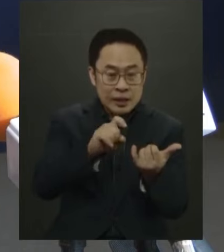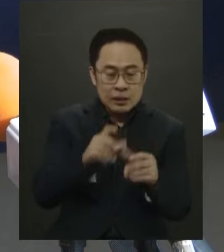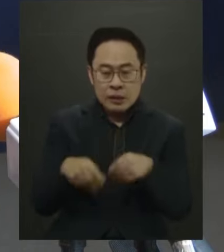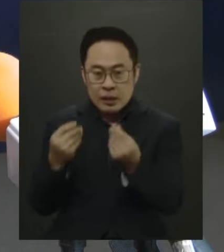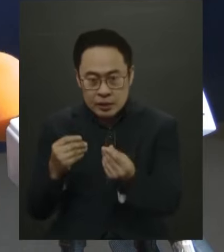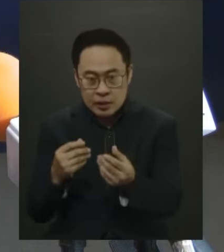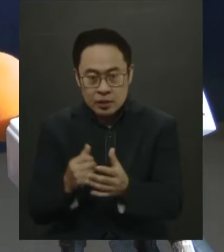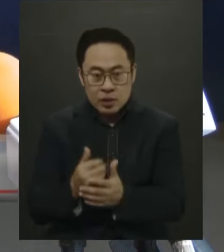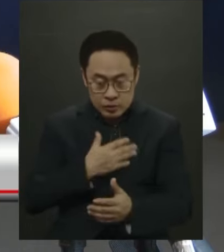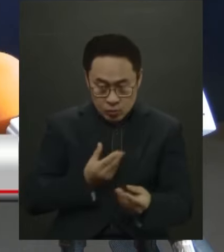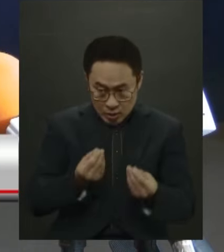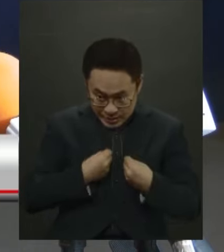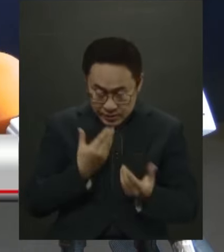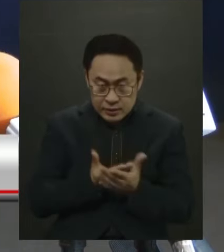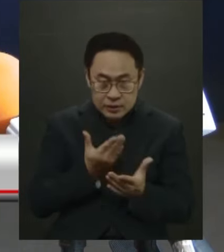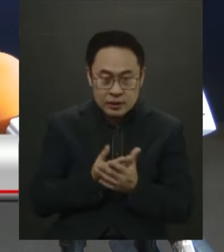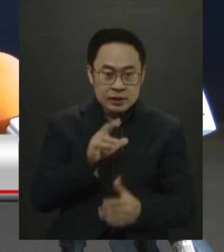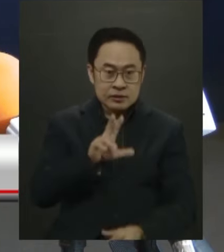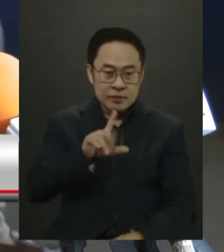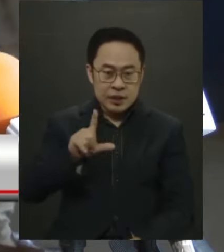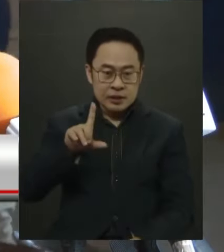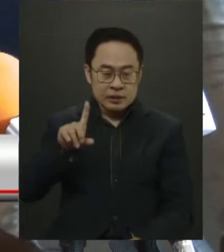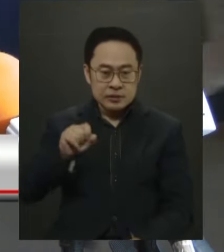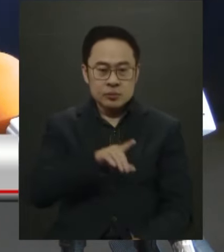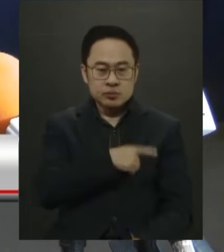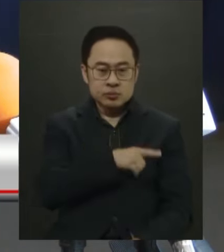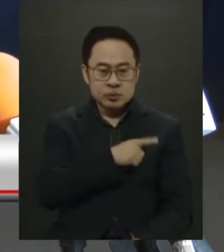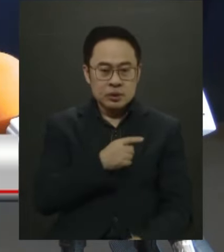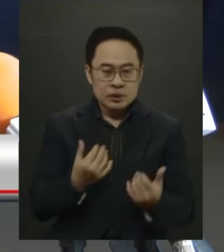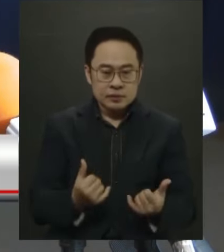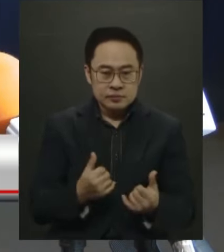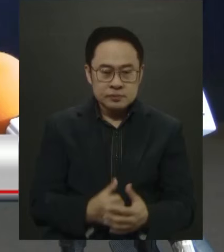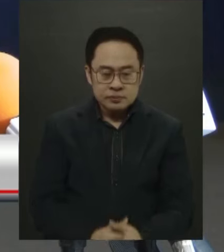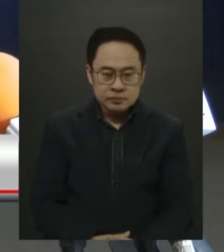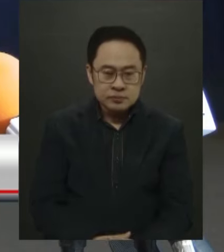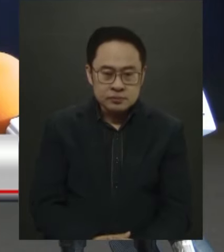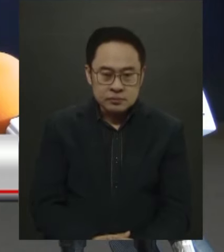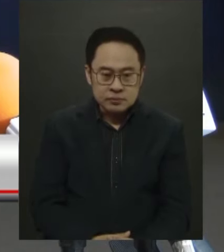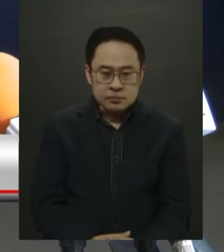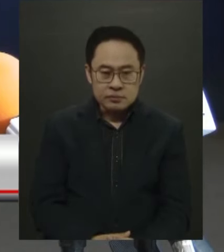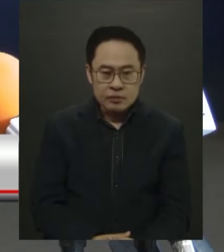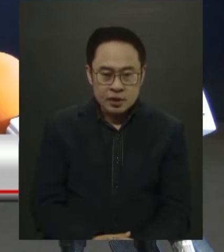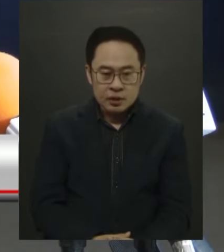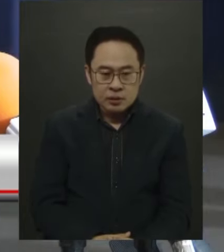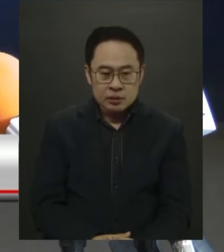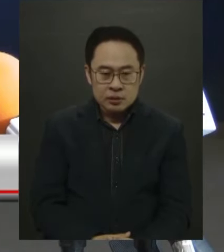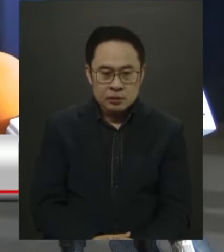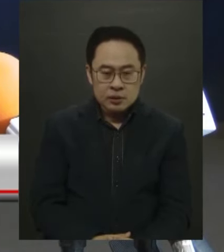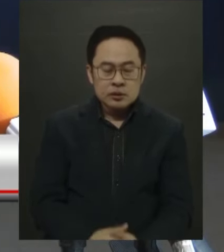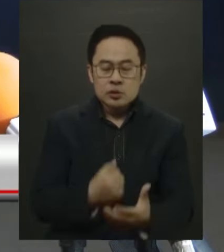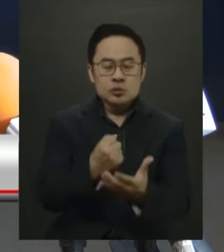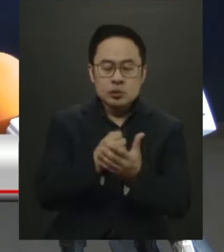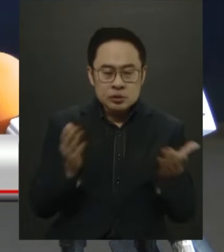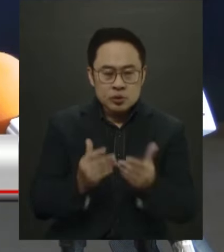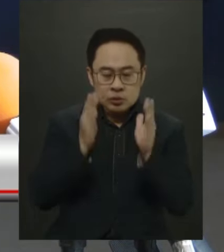านก็เกินเซอร์ไพรส์เลยอะค่ะ ที่อยู่เคียงข้างพวกเราในทางที่การใส่ก็เลยไม่ใส